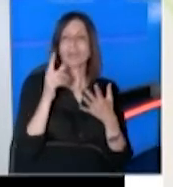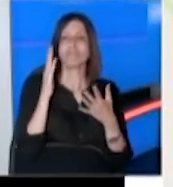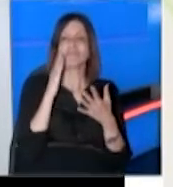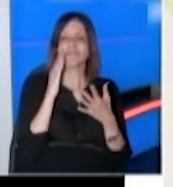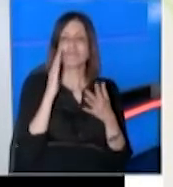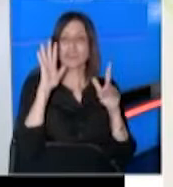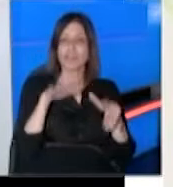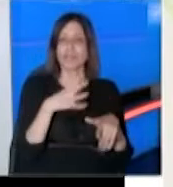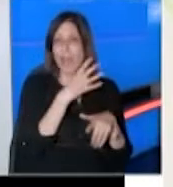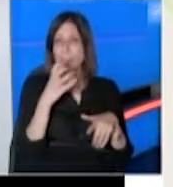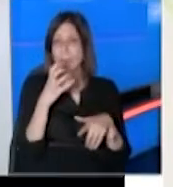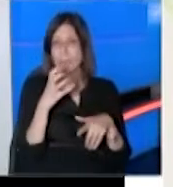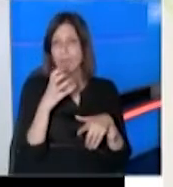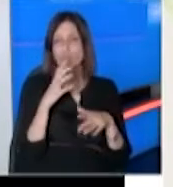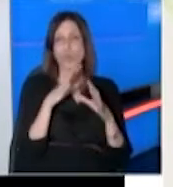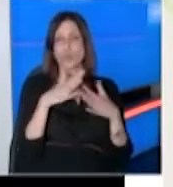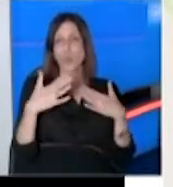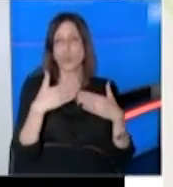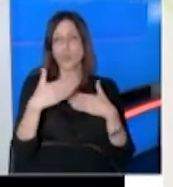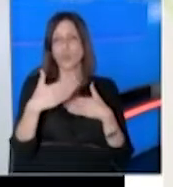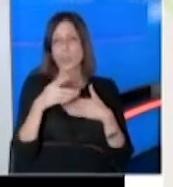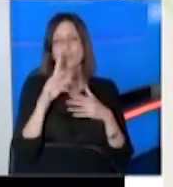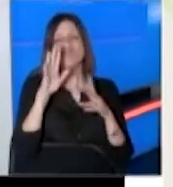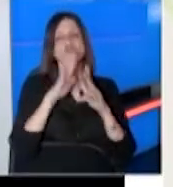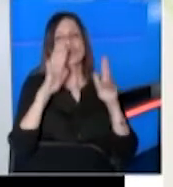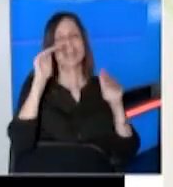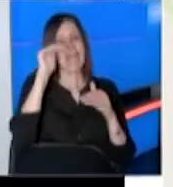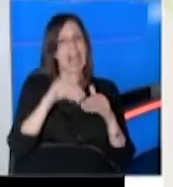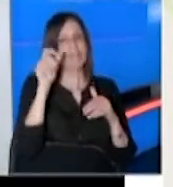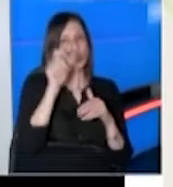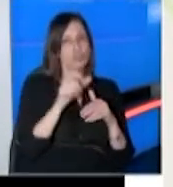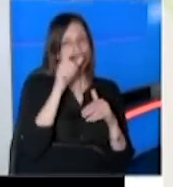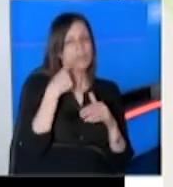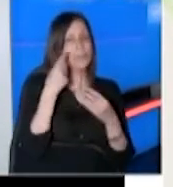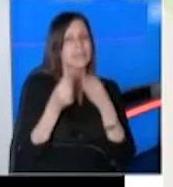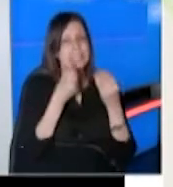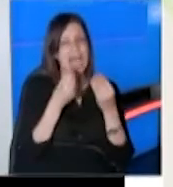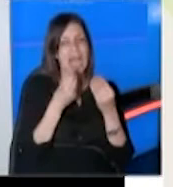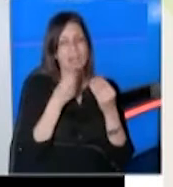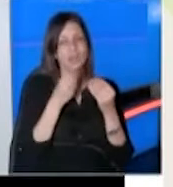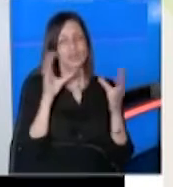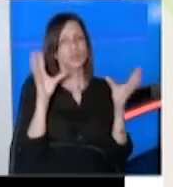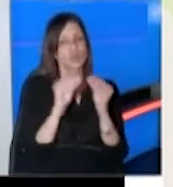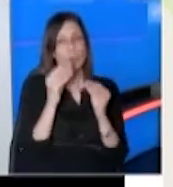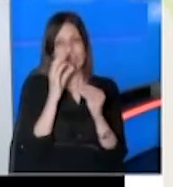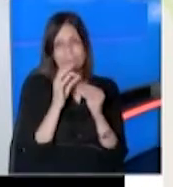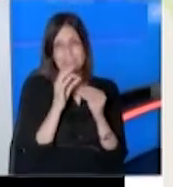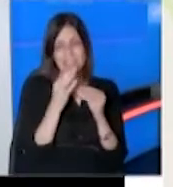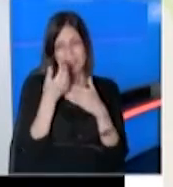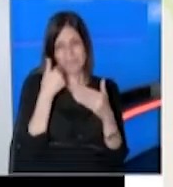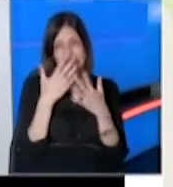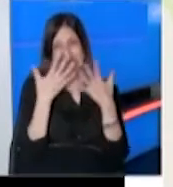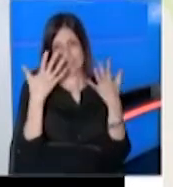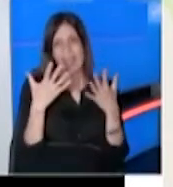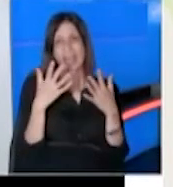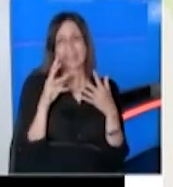דונם, 18,500 תושבים, 120 בניר דוד. עכשיו, תראו מה זה משחק סכום אפס, אם זה לפני הגדלת המשבצת של ניר דוד. ניר